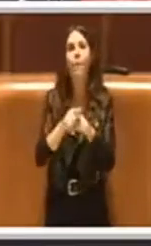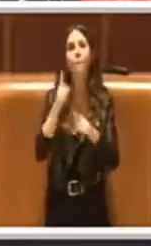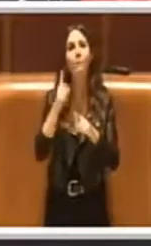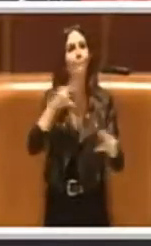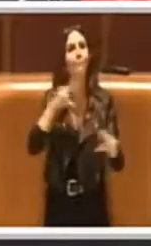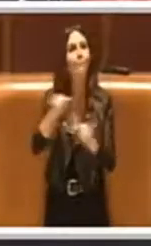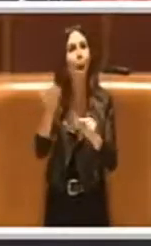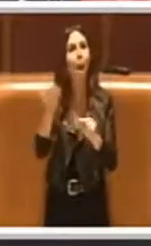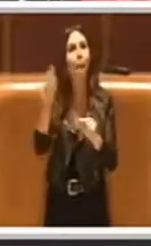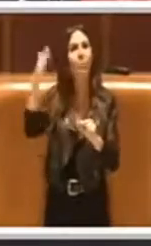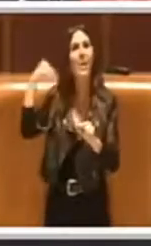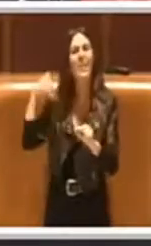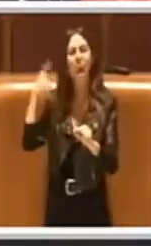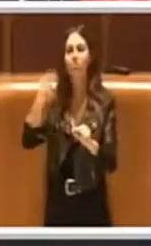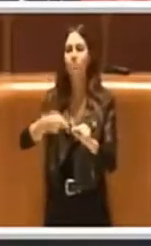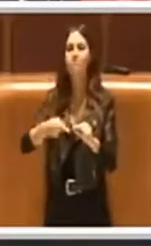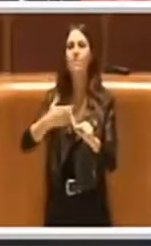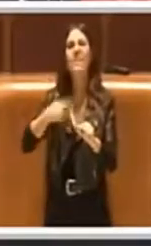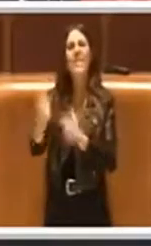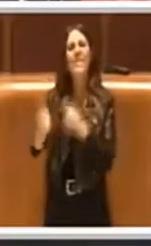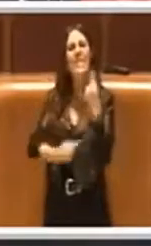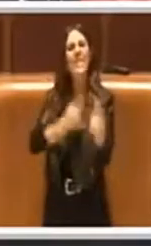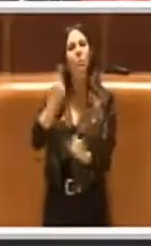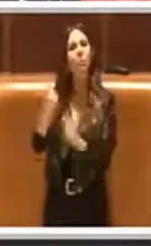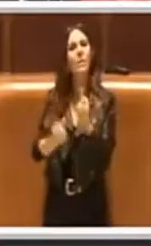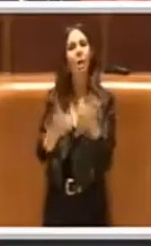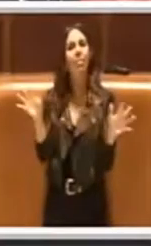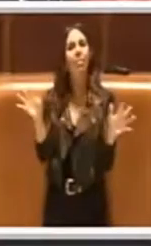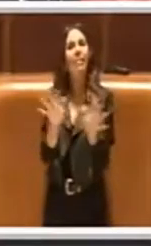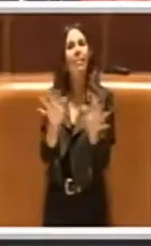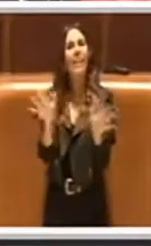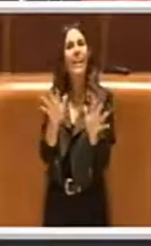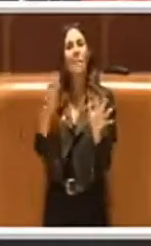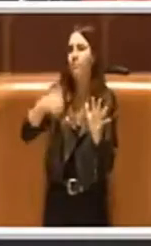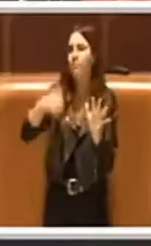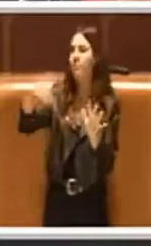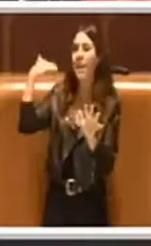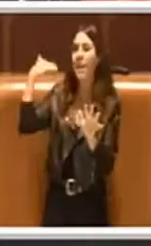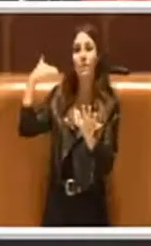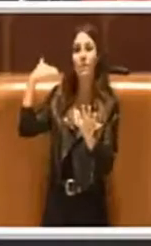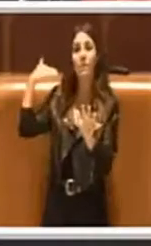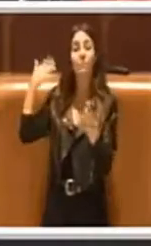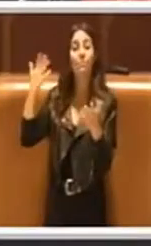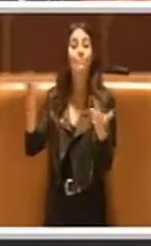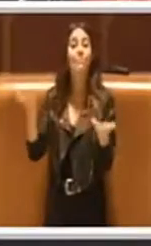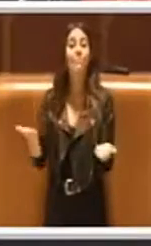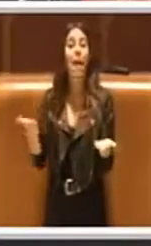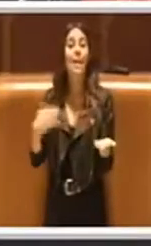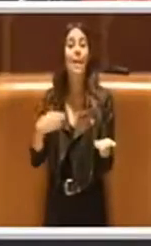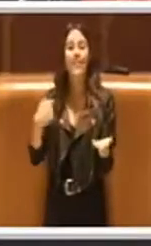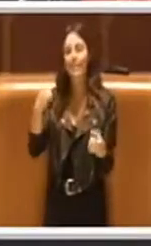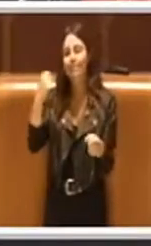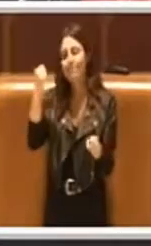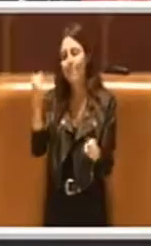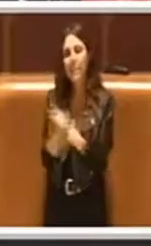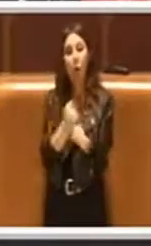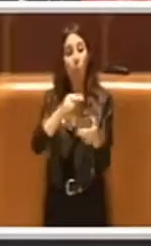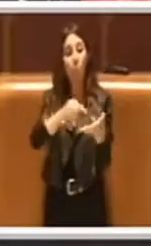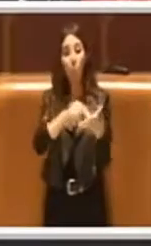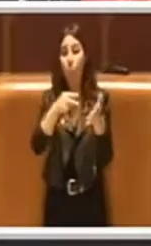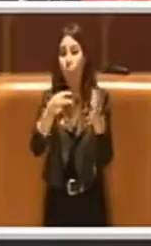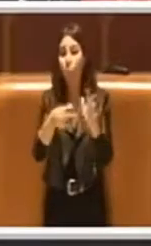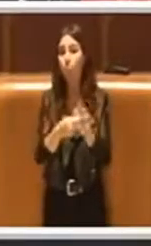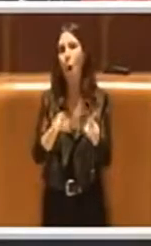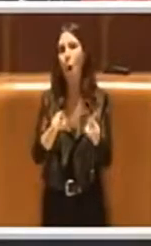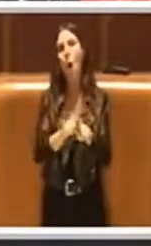disastro che ci hanno che c'è stato lasciato purtroppo questi problemi delle volte sono delle